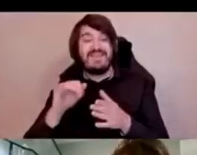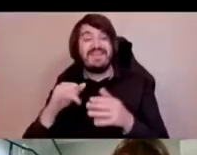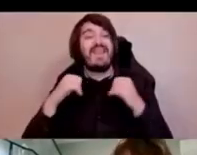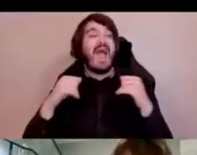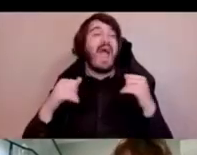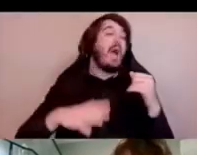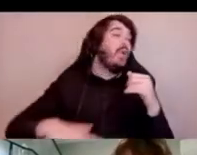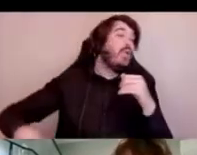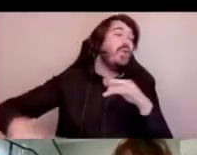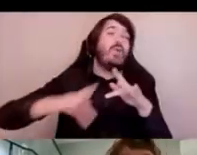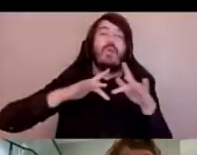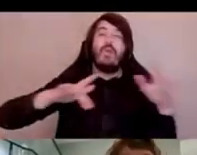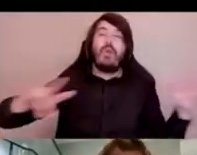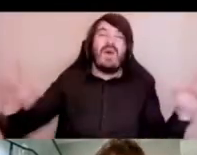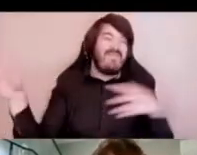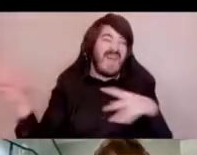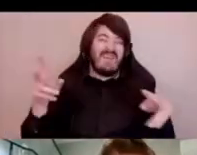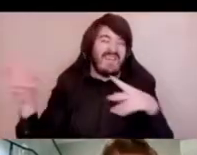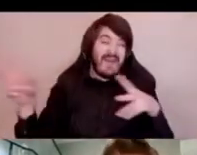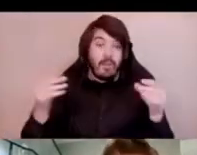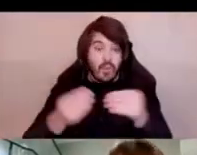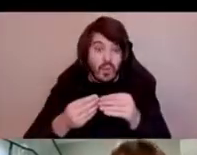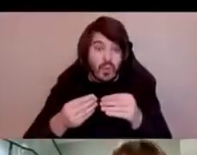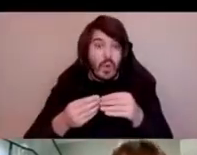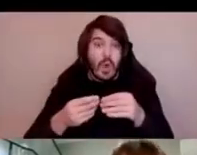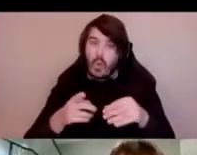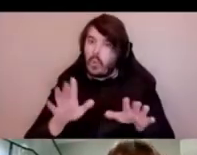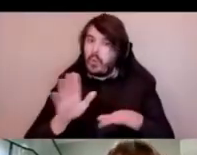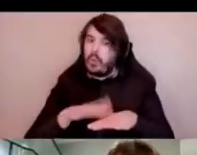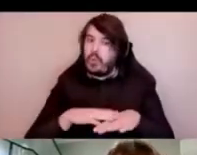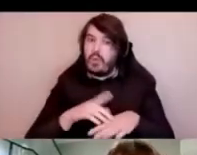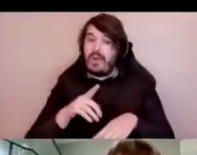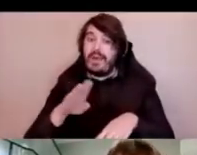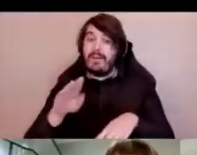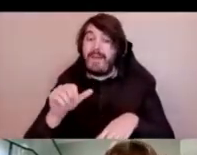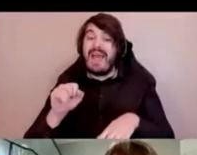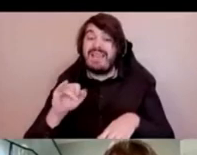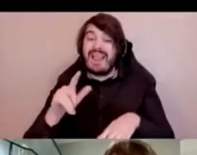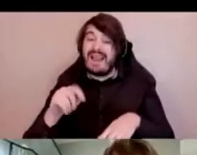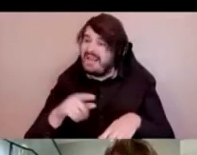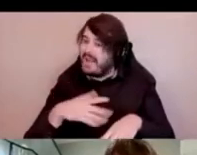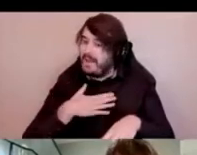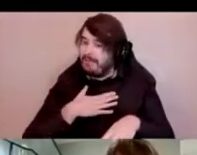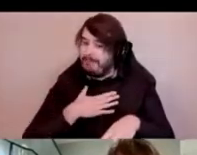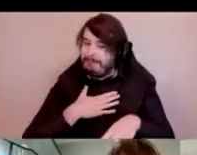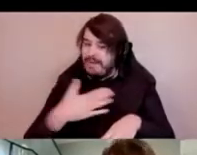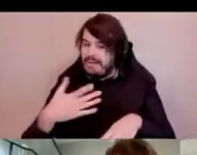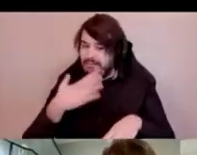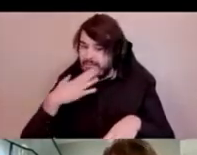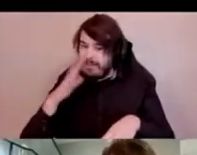vous avertis, très venteux, pardon. Si vous êtes dans un espace très venteux, le